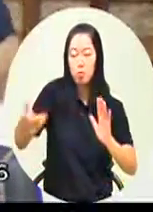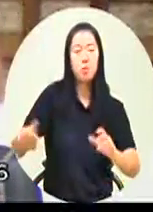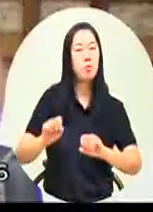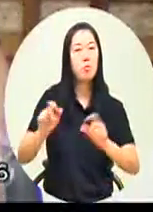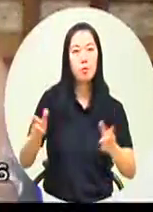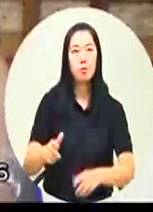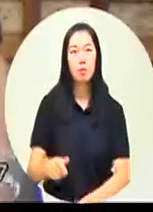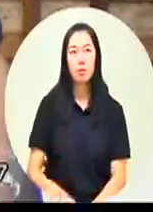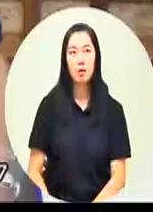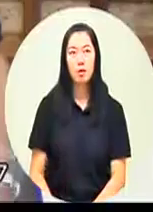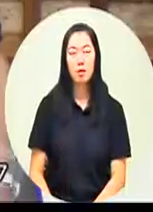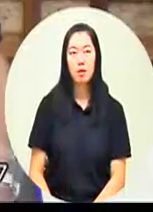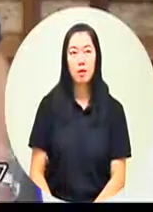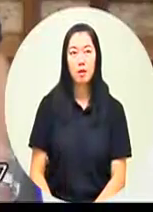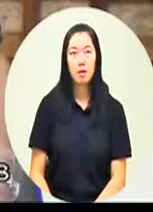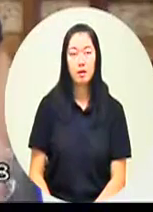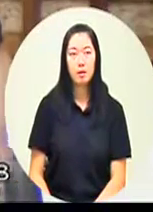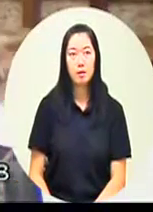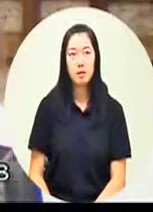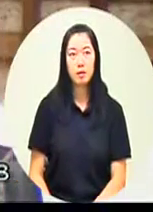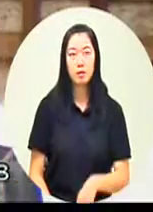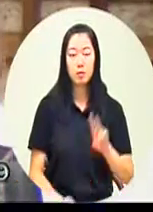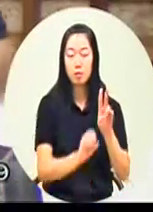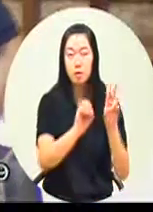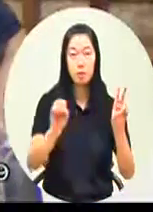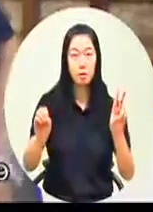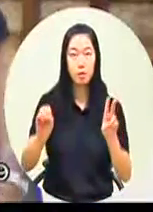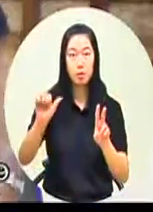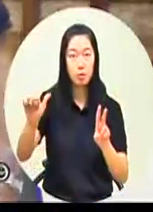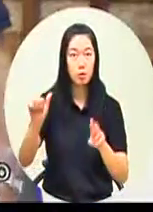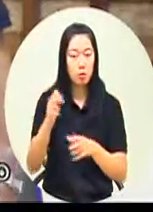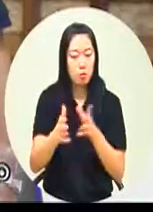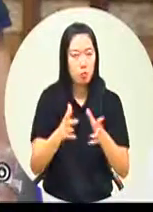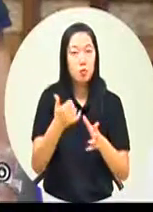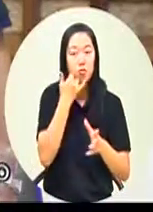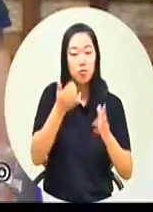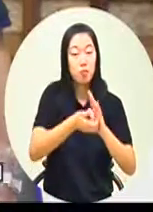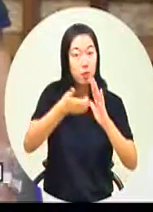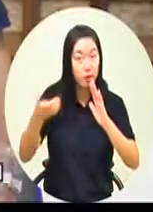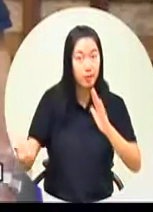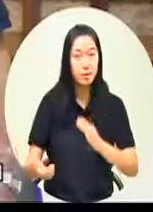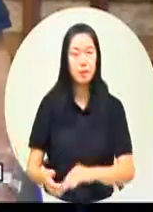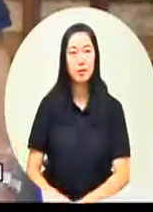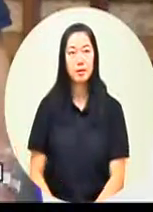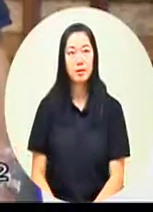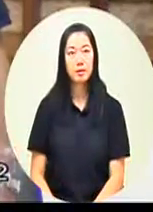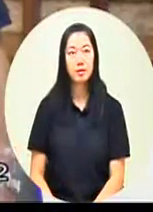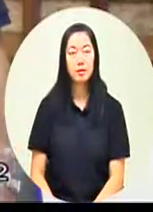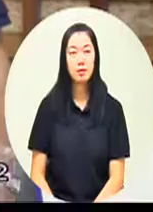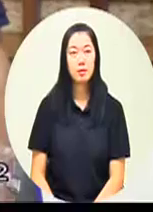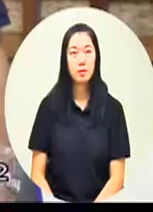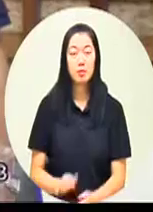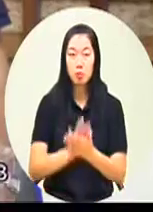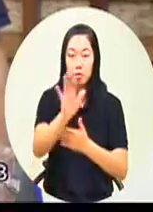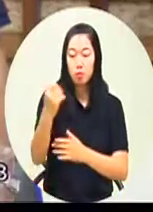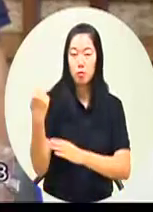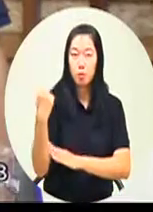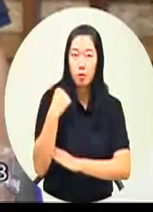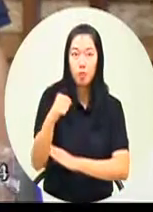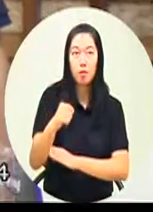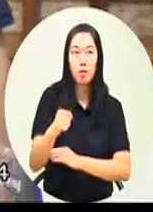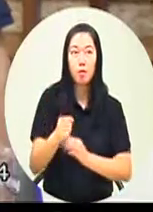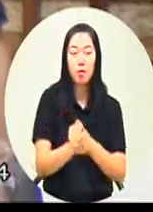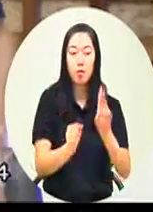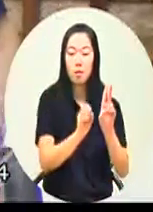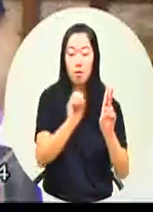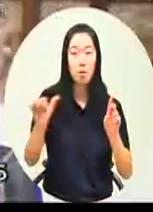可以停了，二零五厂都可以迁了，后进能，二零五厂能，